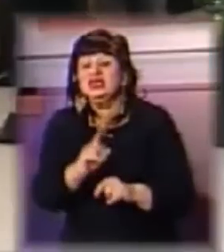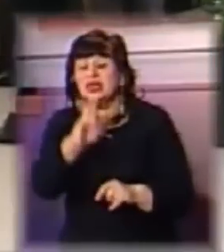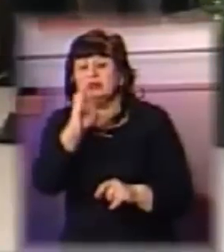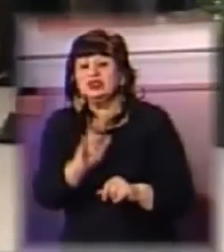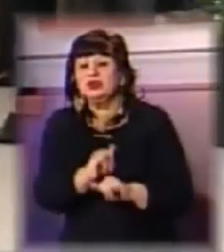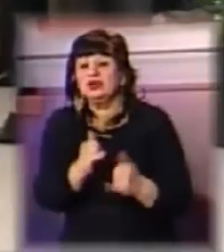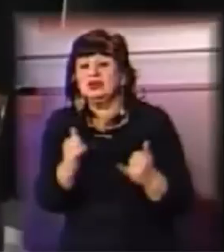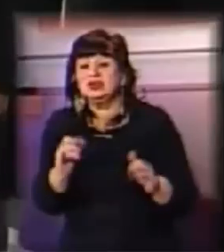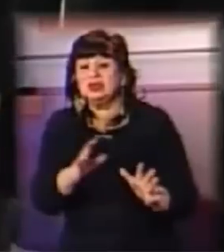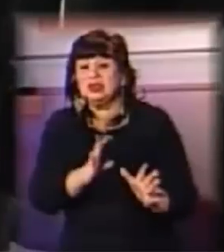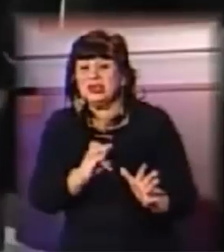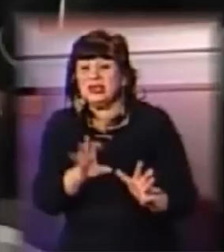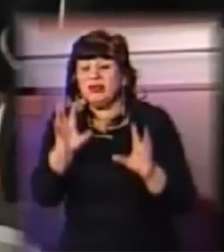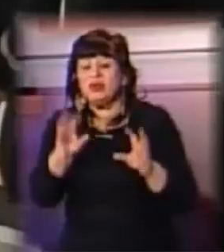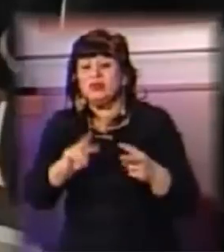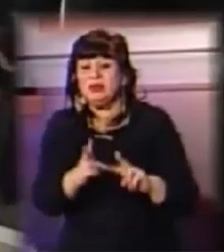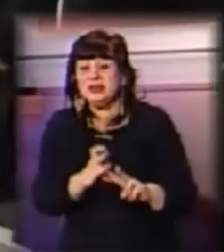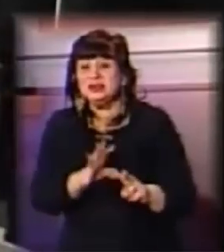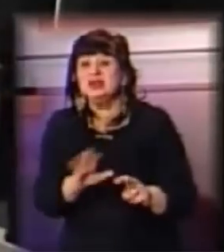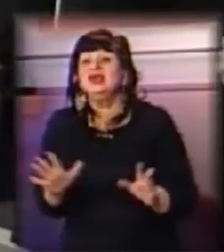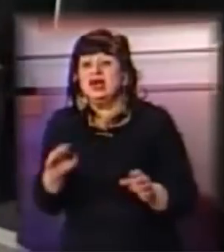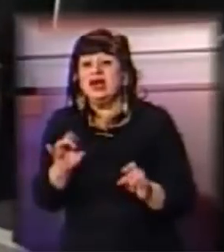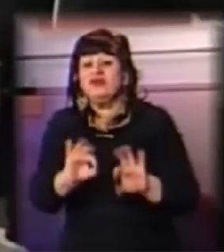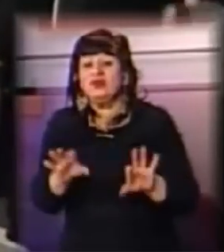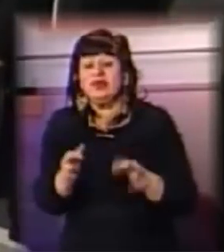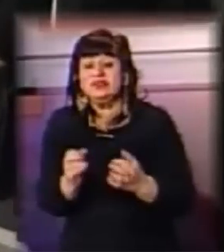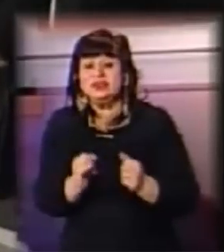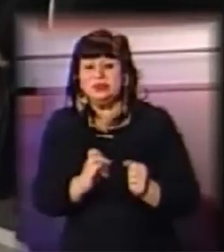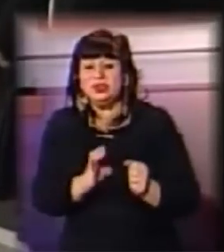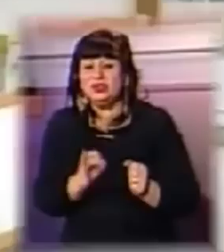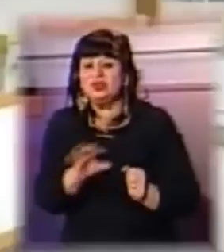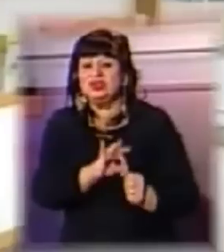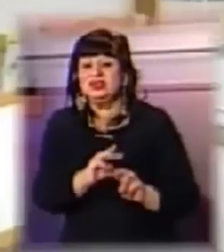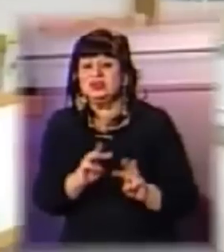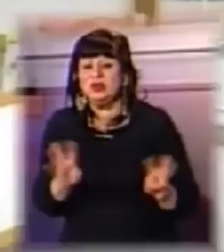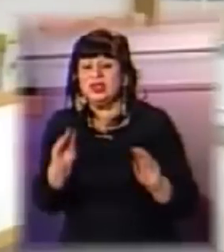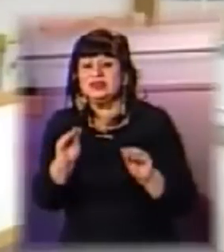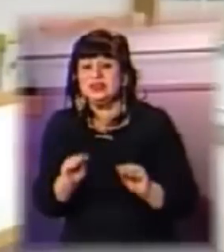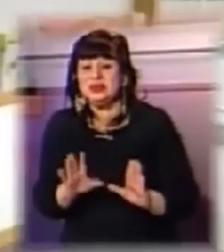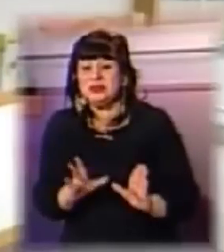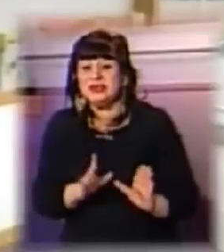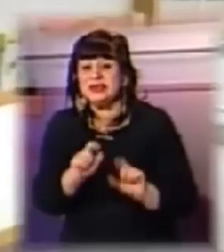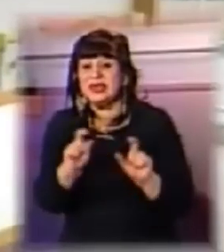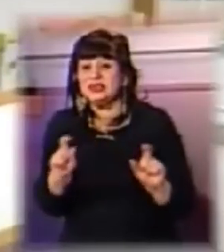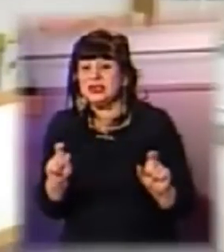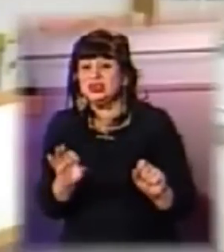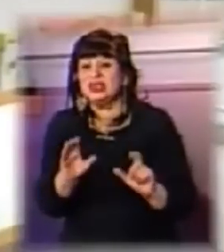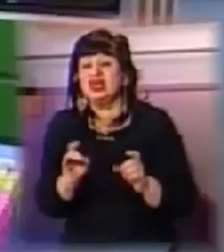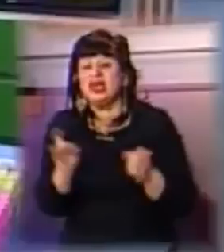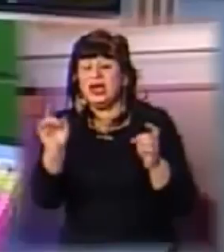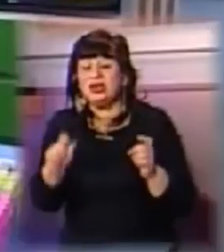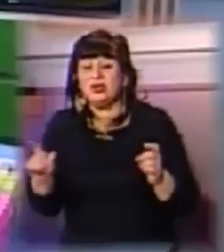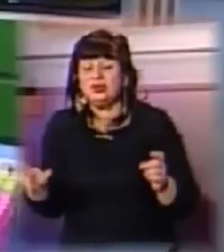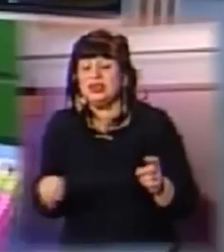gatarebul reformebis shesakhab amotsuravi informatsia meiqes. Delegatsiis tsevrebma Justitsiis samisros monatsemta gatsvis saagento sajero da samakhalko